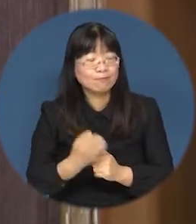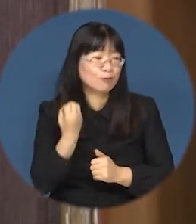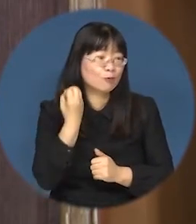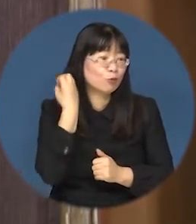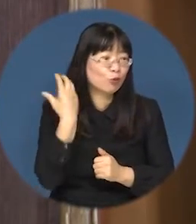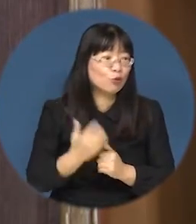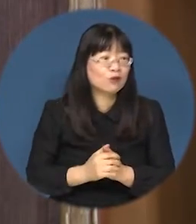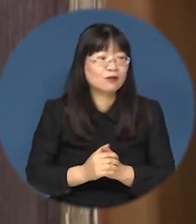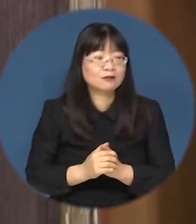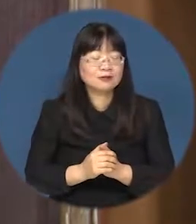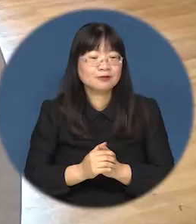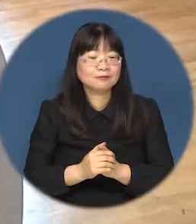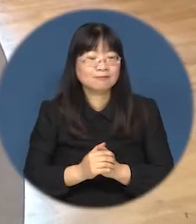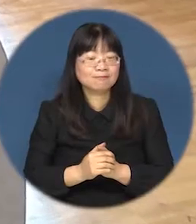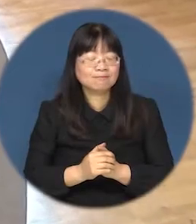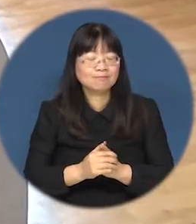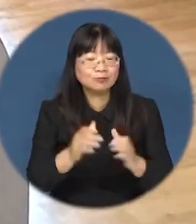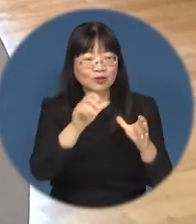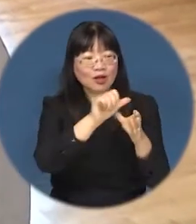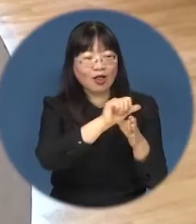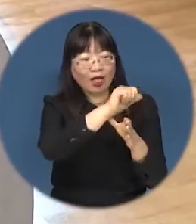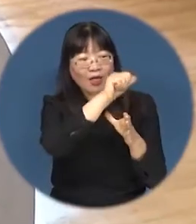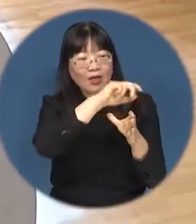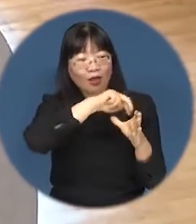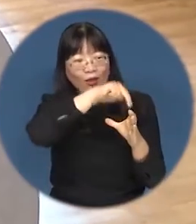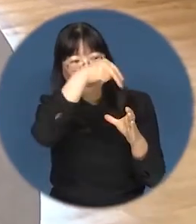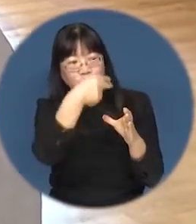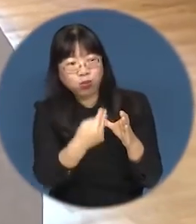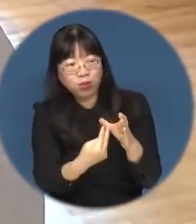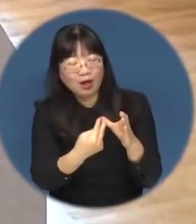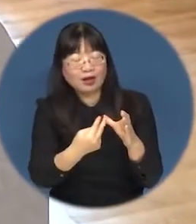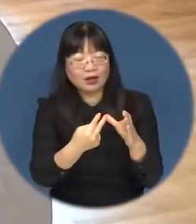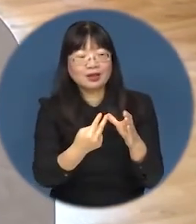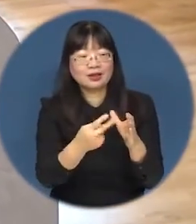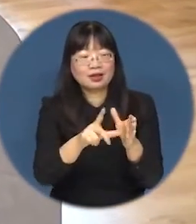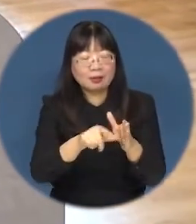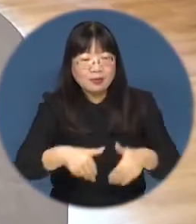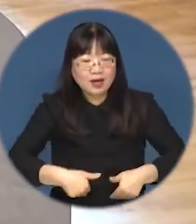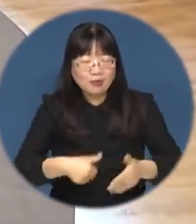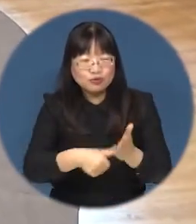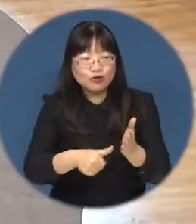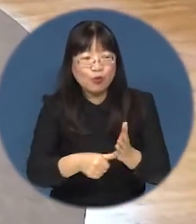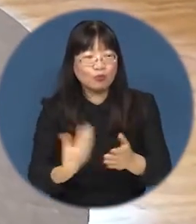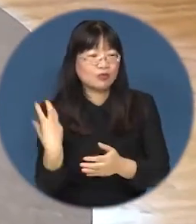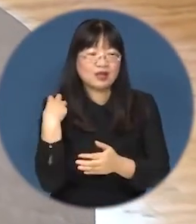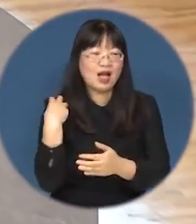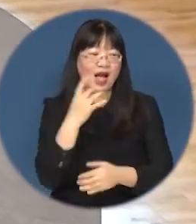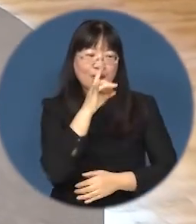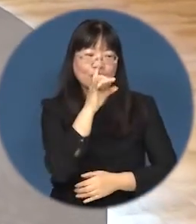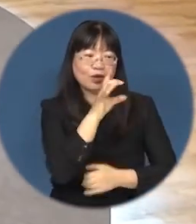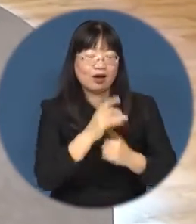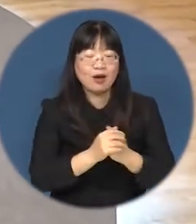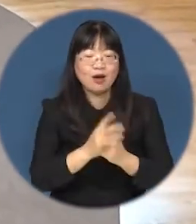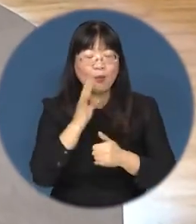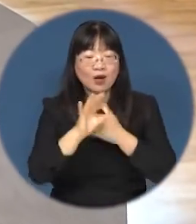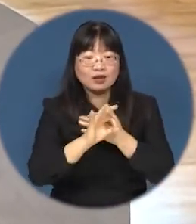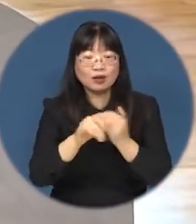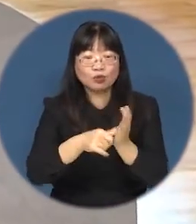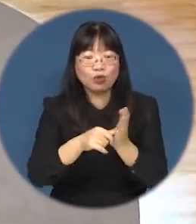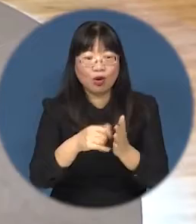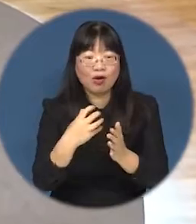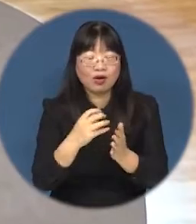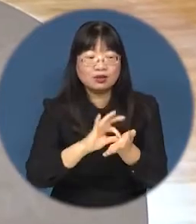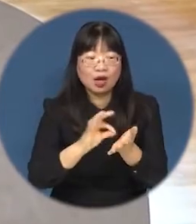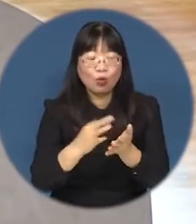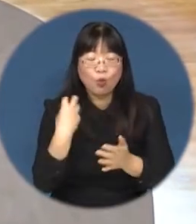고래는 그 스쿠버 다이빙 장비를 사용을 못하게 되어 있습니다. 만약에 사용을 할 적에는 그